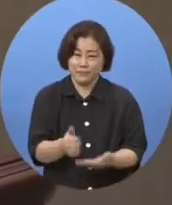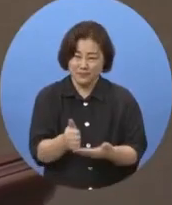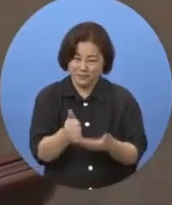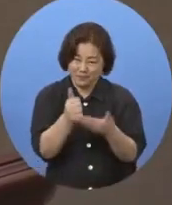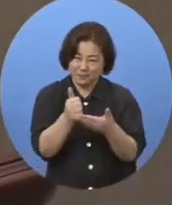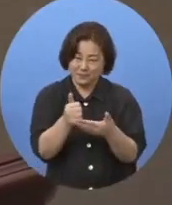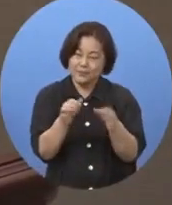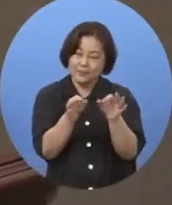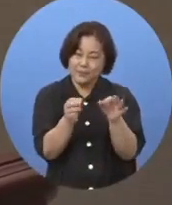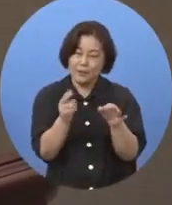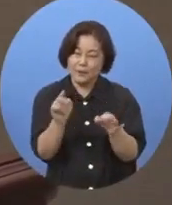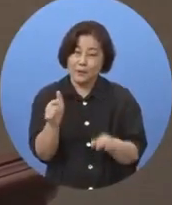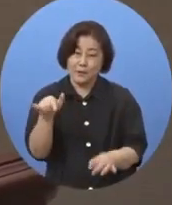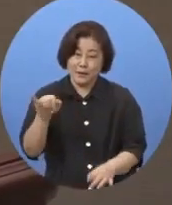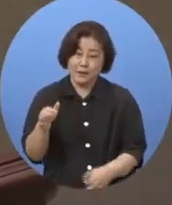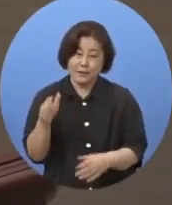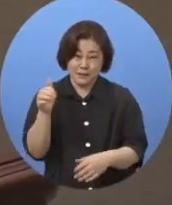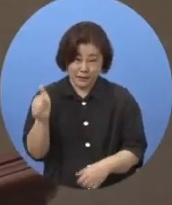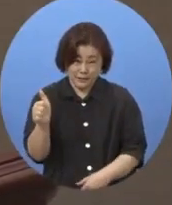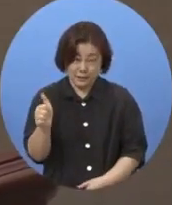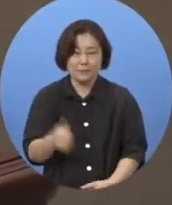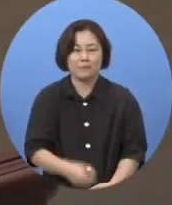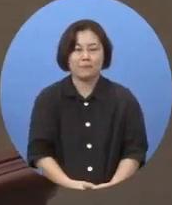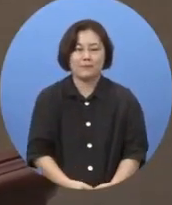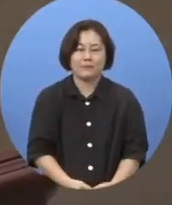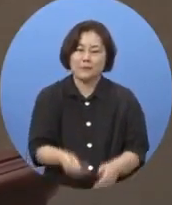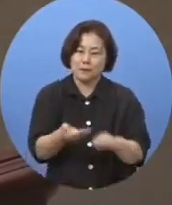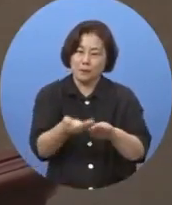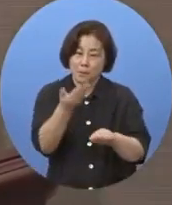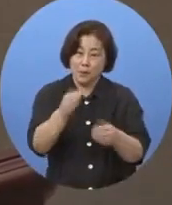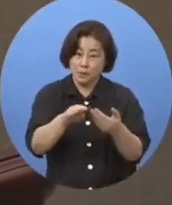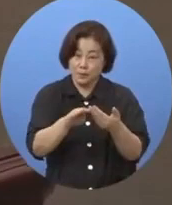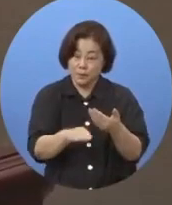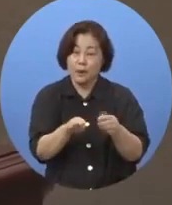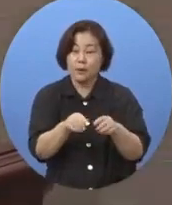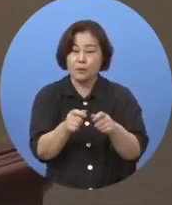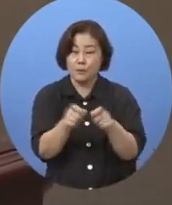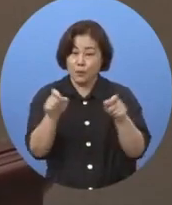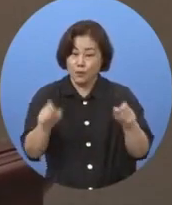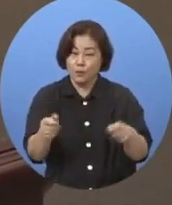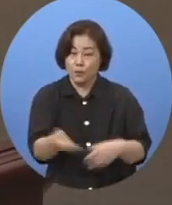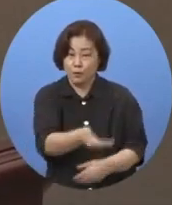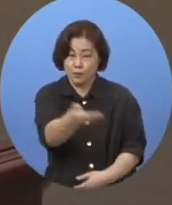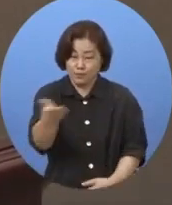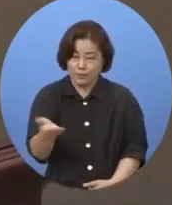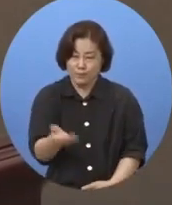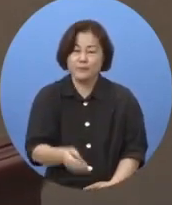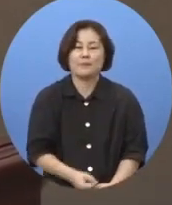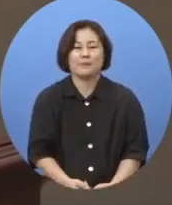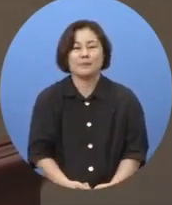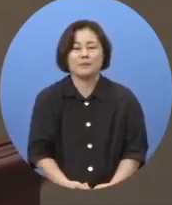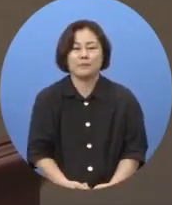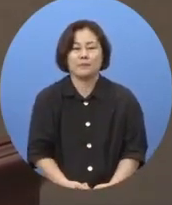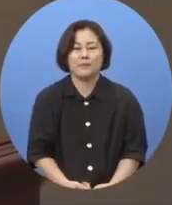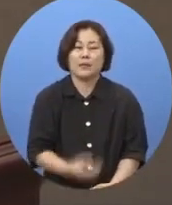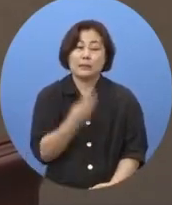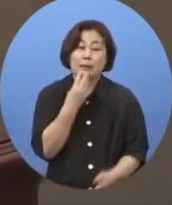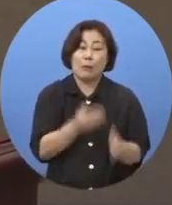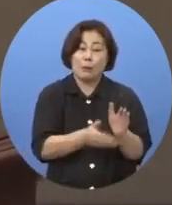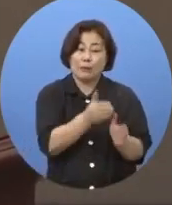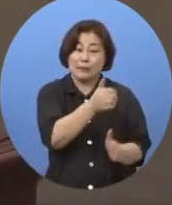존경하는 김영기 의장님과 선배 동료원 여러분 그리고 오세훈